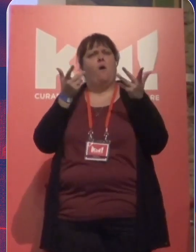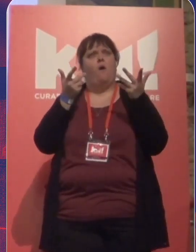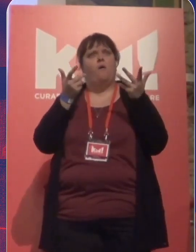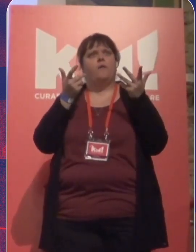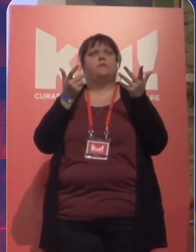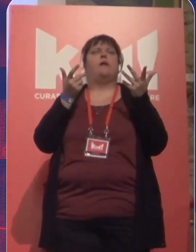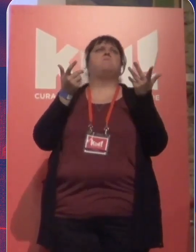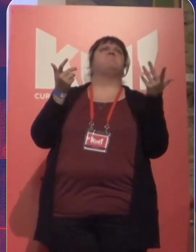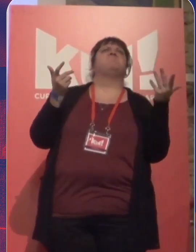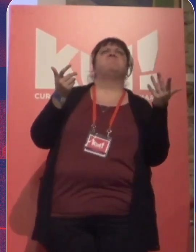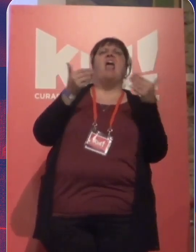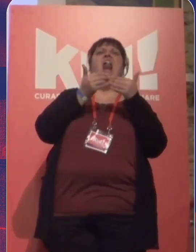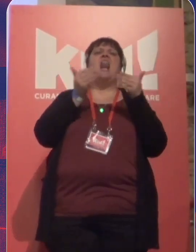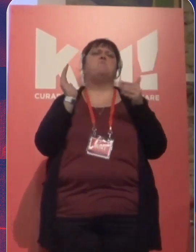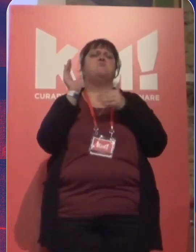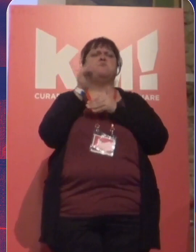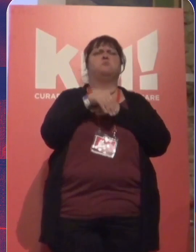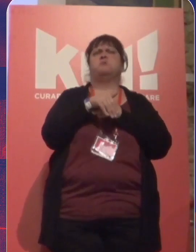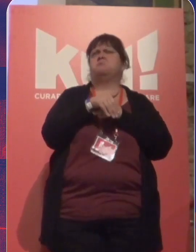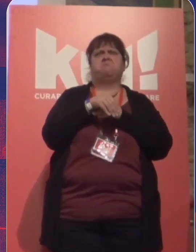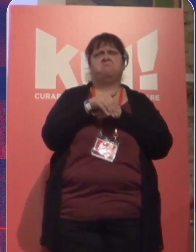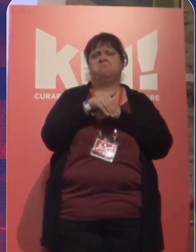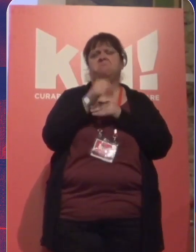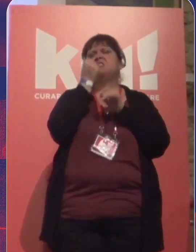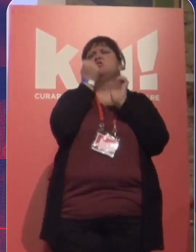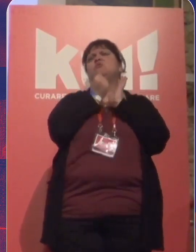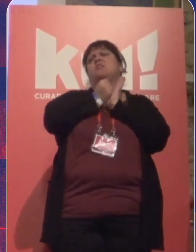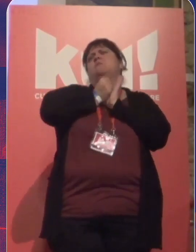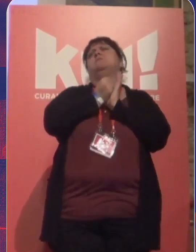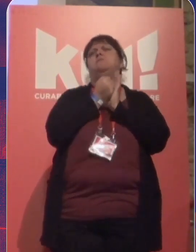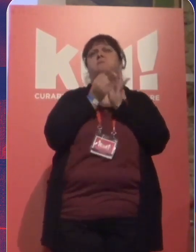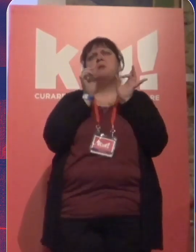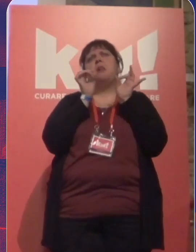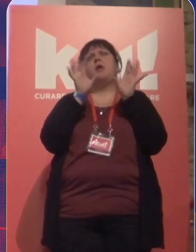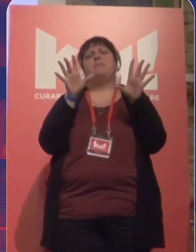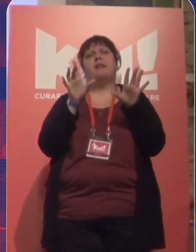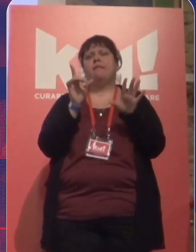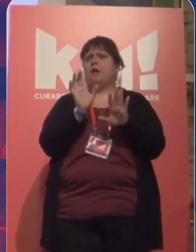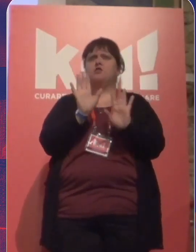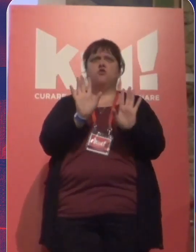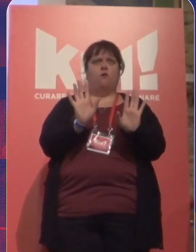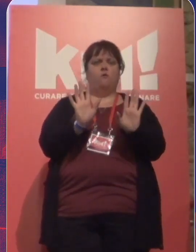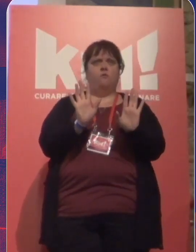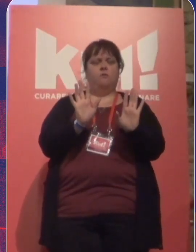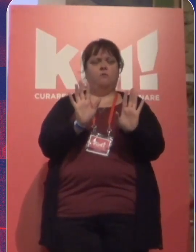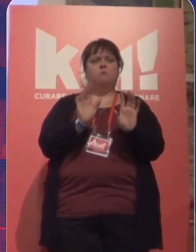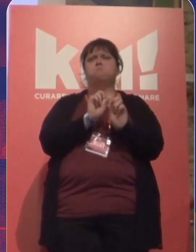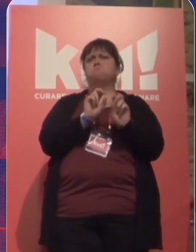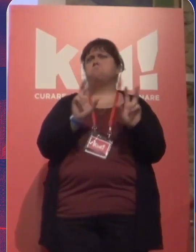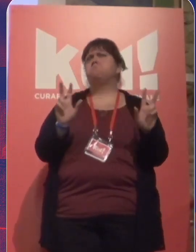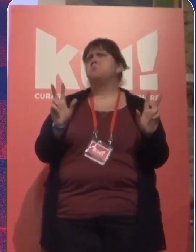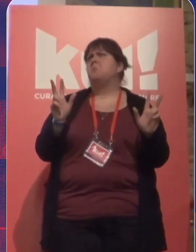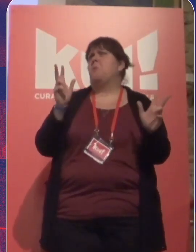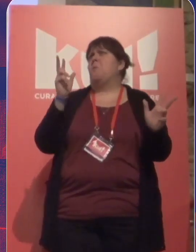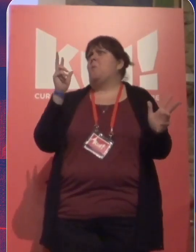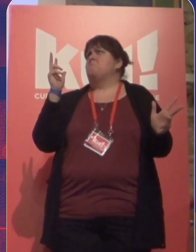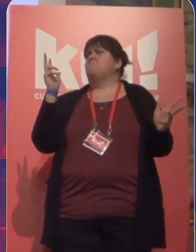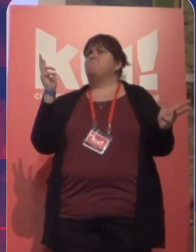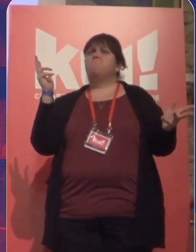della trasgressione libertina del limite non era più l'euforia